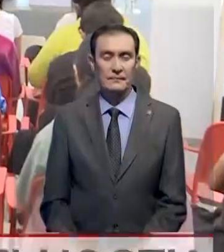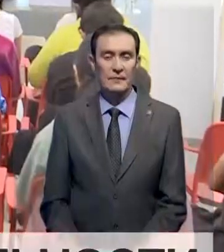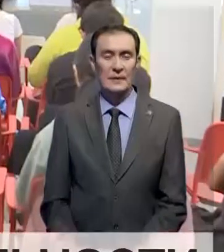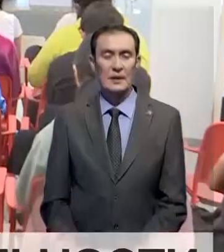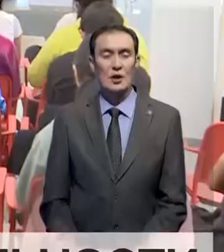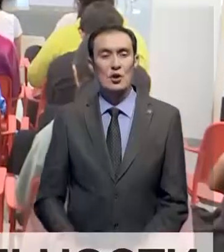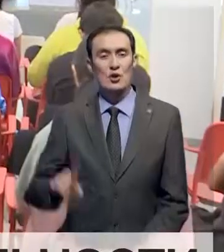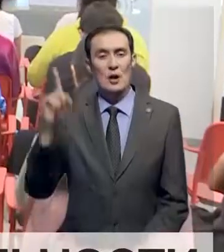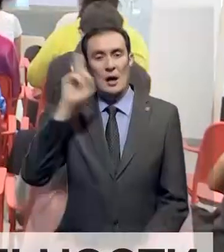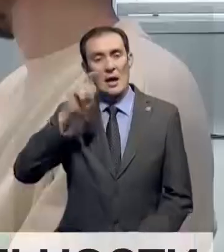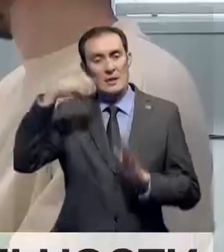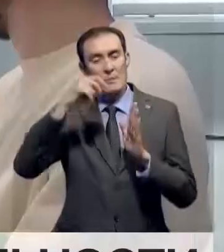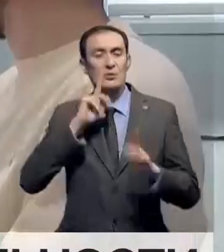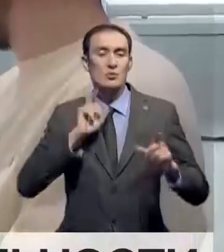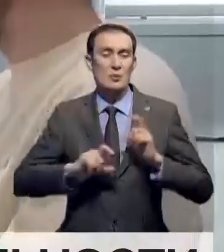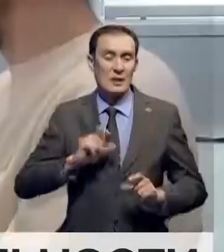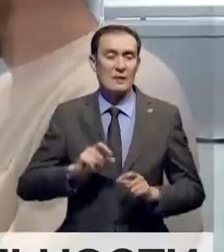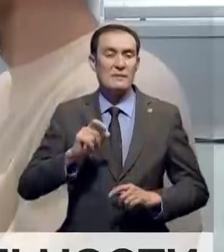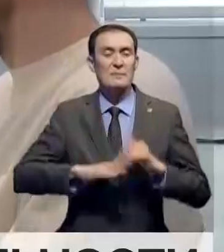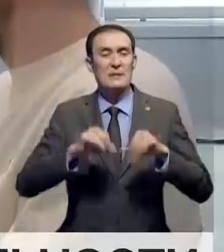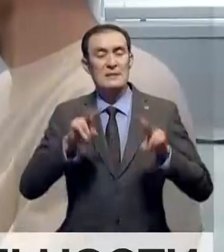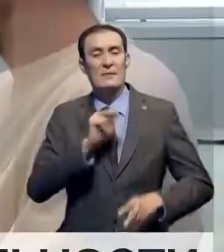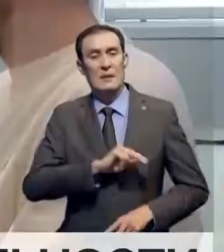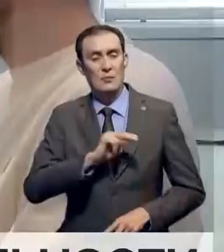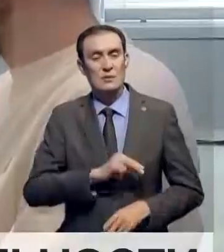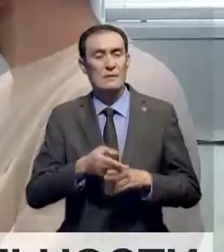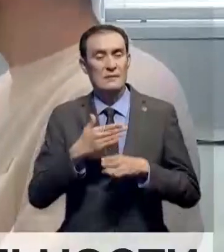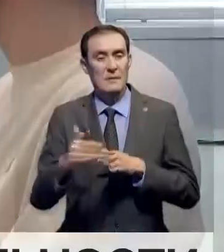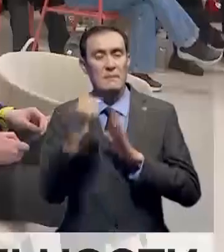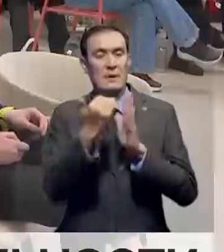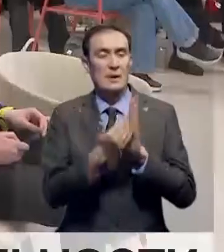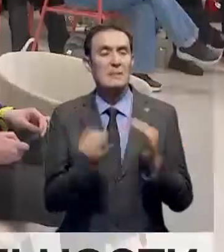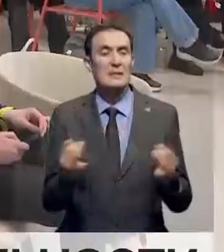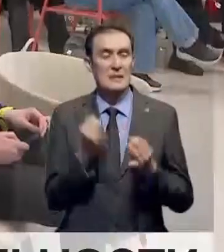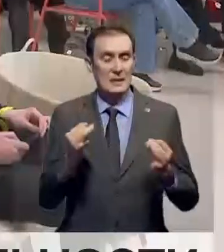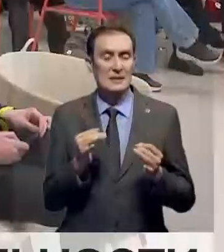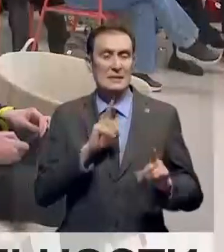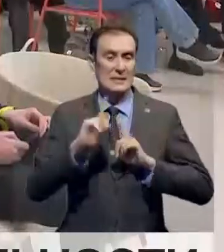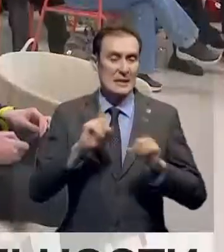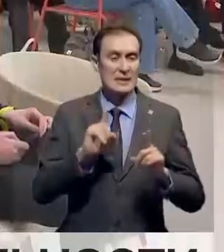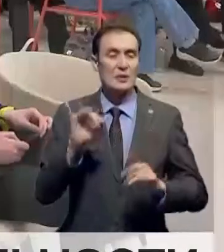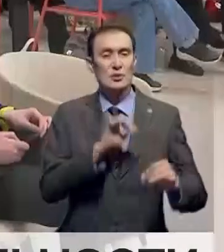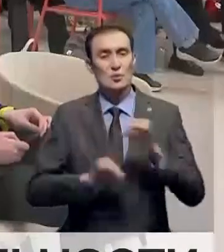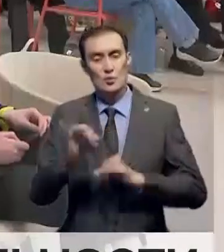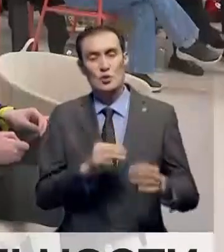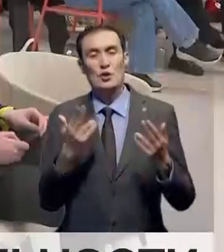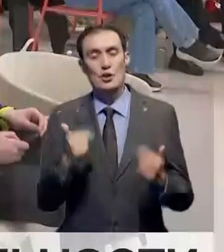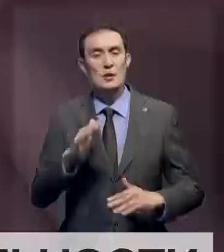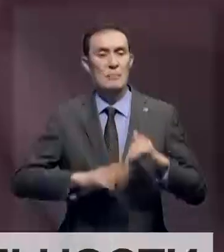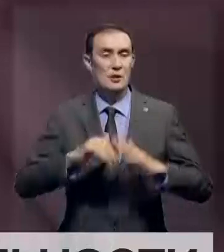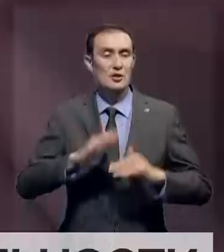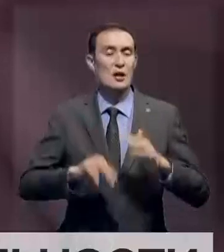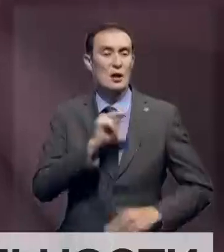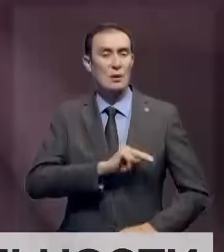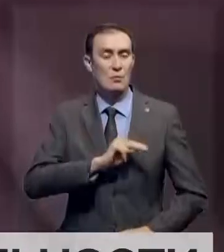Воркшоп по анимации собрал студентов и молодых специалистов, работающих в этой сфере. Программа насыщенная, панельные сессии, дискуссии, конечно же, практическая